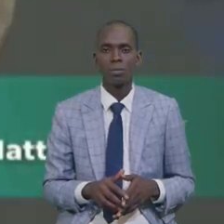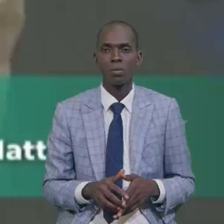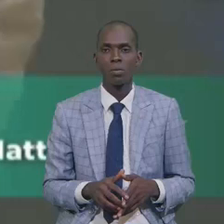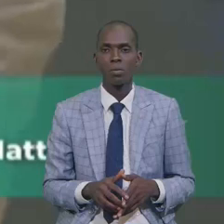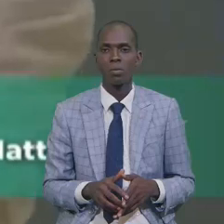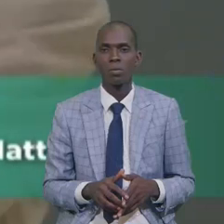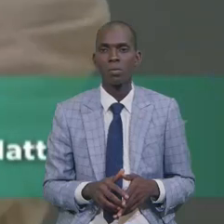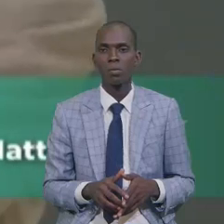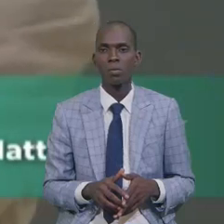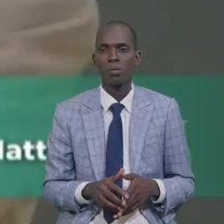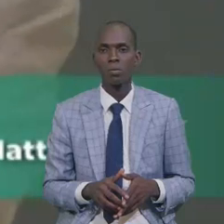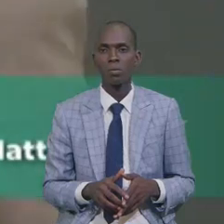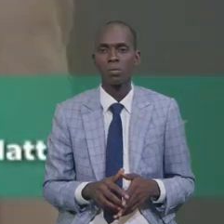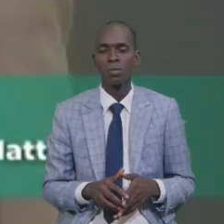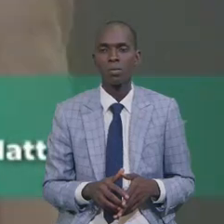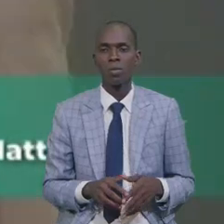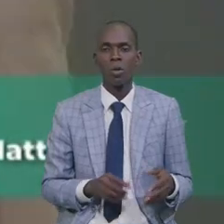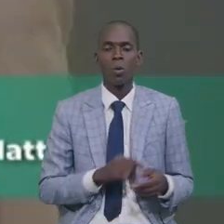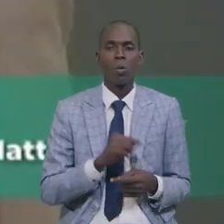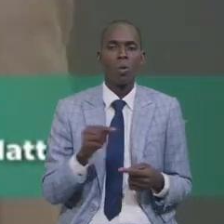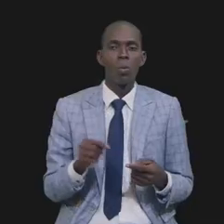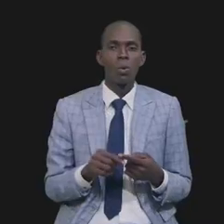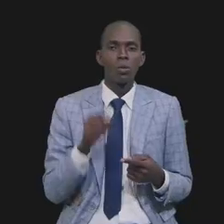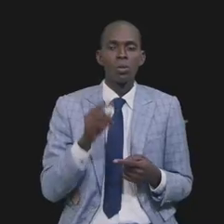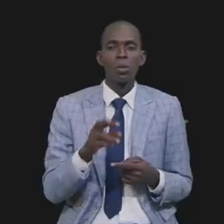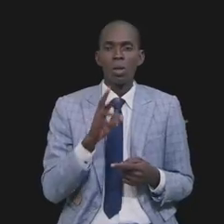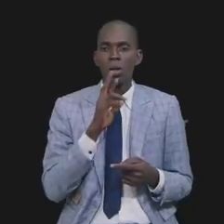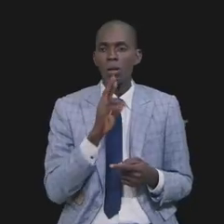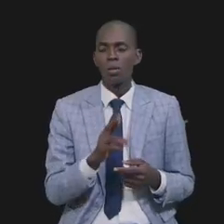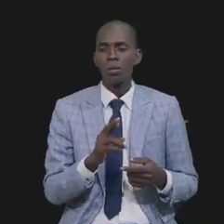Quand tu es intimidé, quand tu te